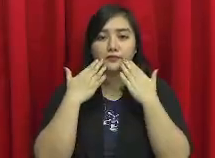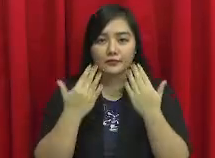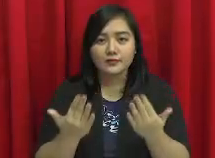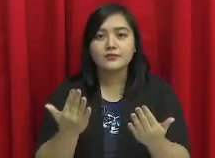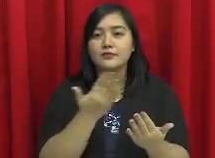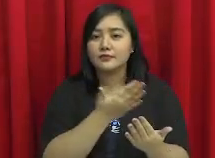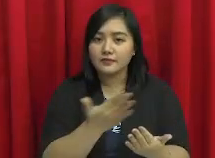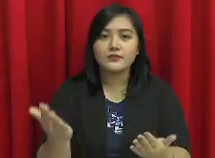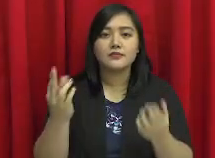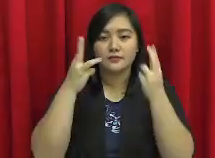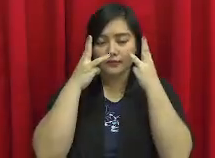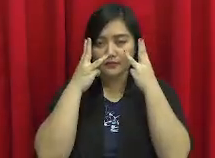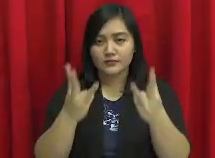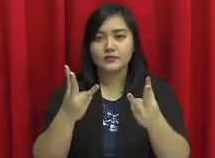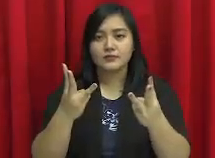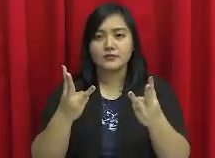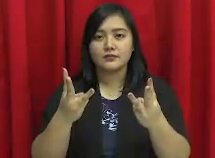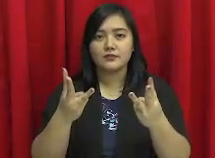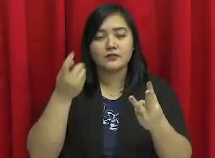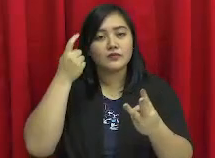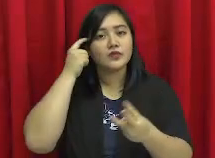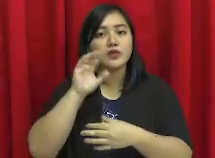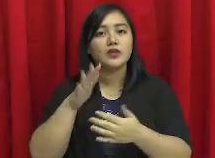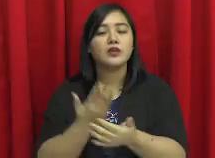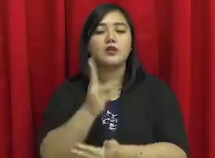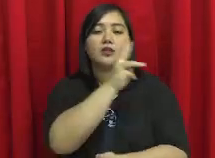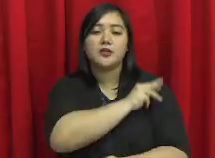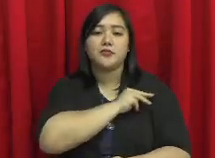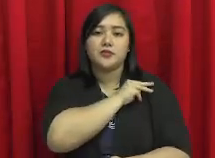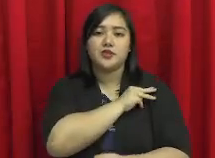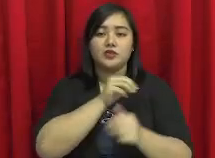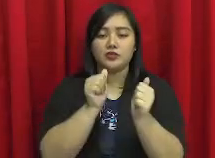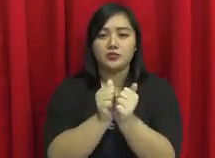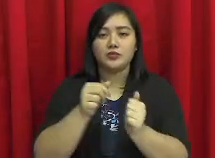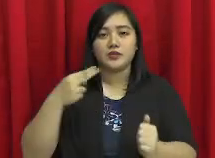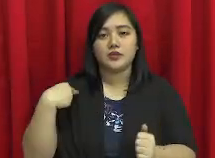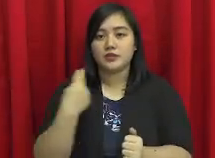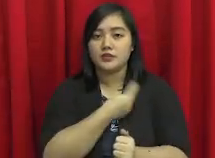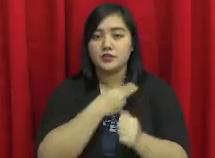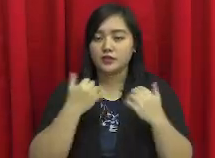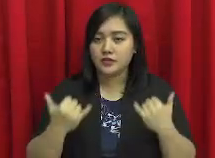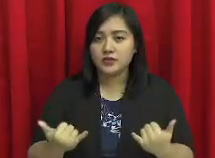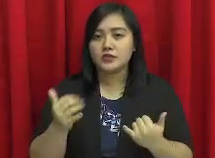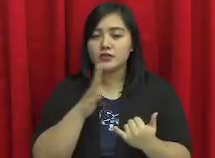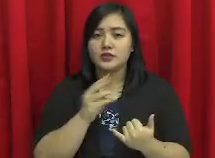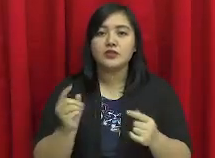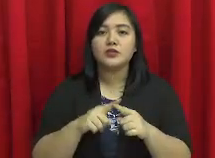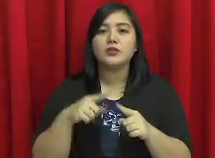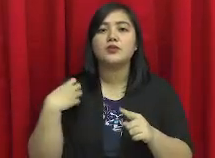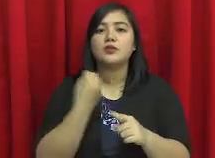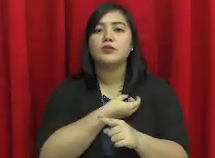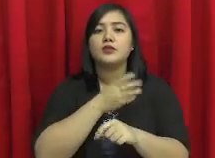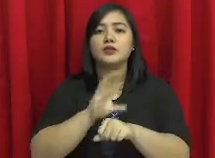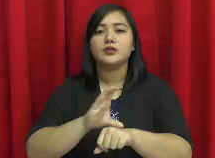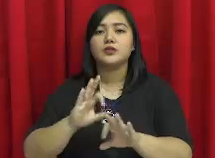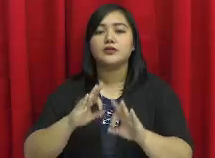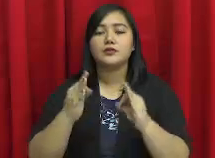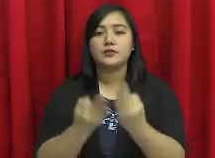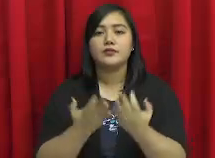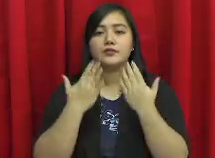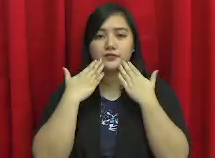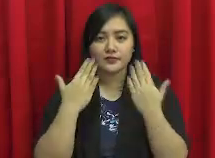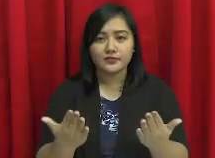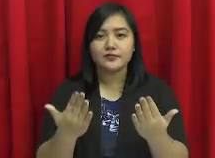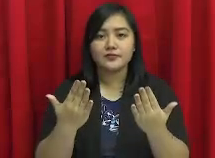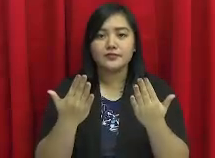tune in with us. Thank you po sa mga missions that are with yes, us, CSI yes, yes. family that are with us, and to our church family, thank you for being with